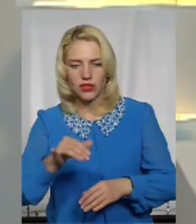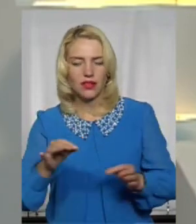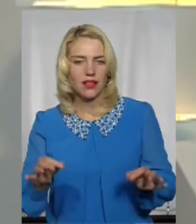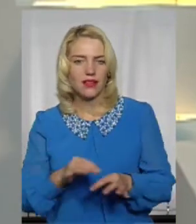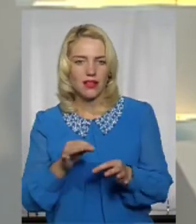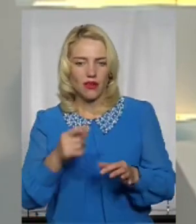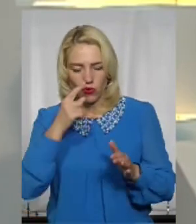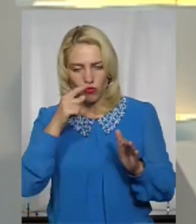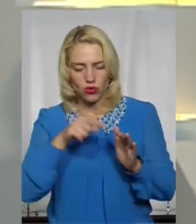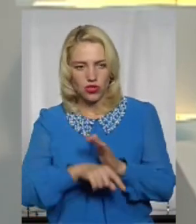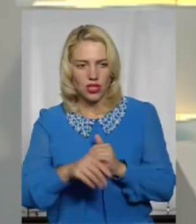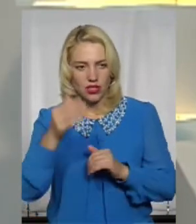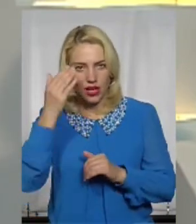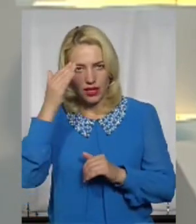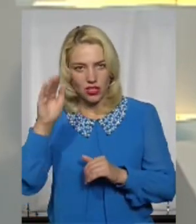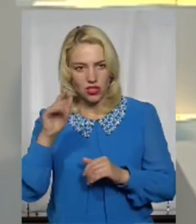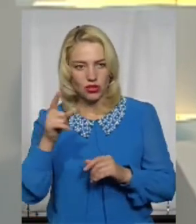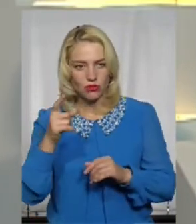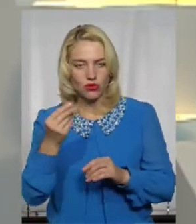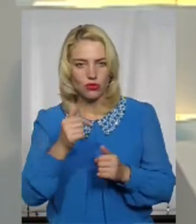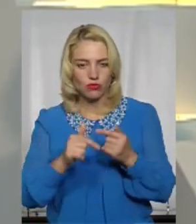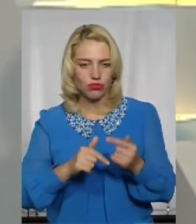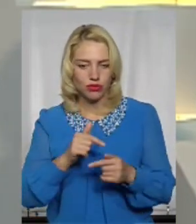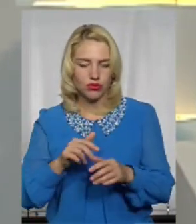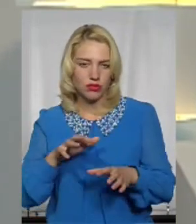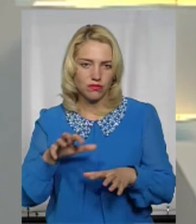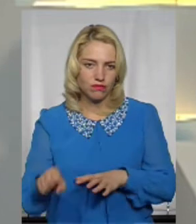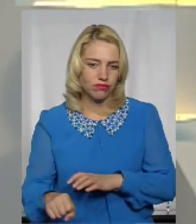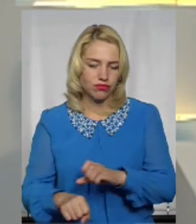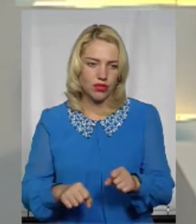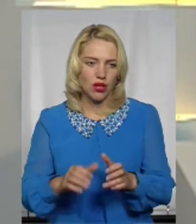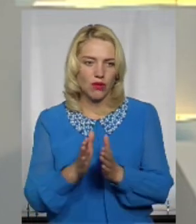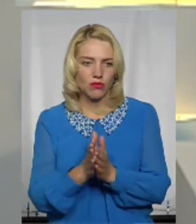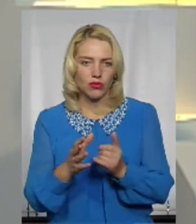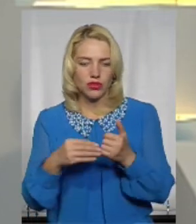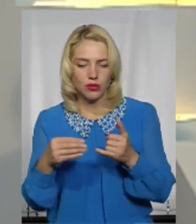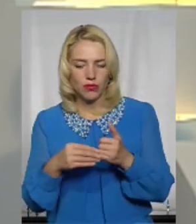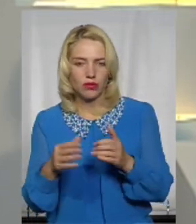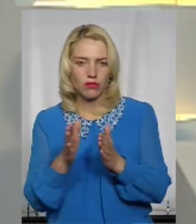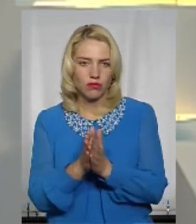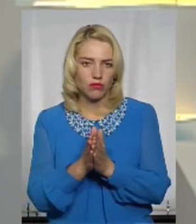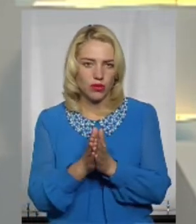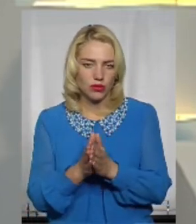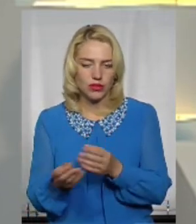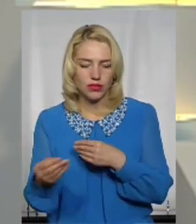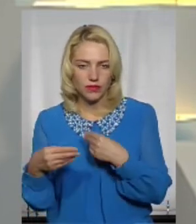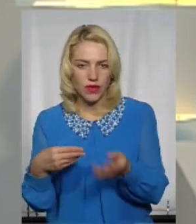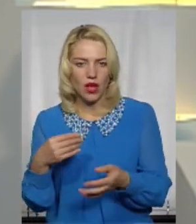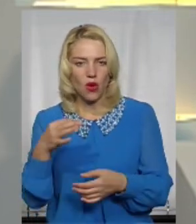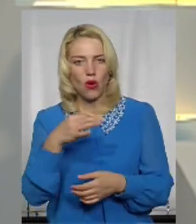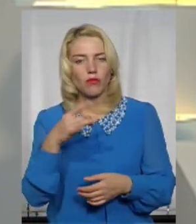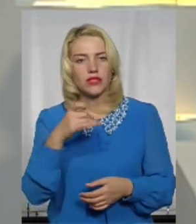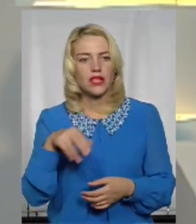ніякого втручання інших, тому що бізнес наступає, хочуть земельні ділянки, просять гірничі відводи. І обласна